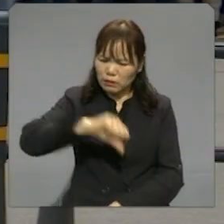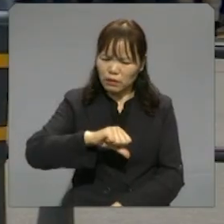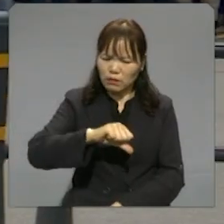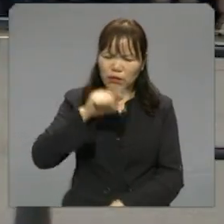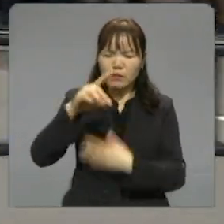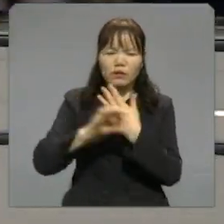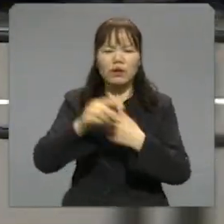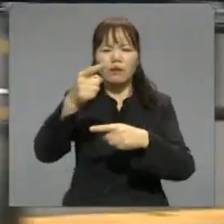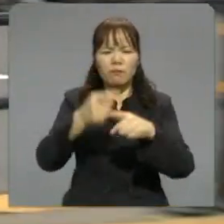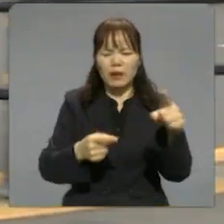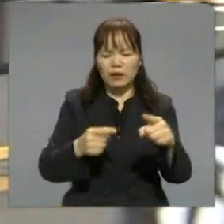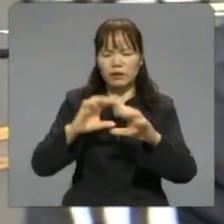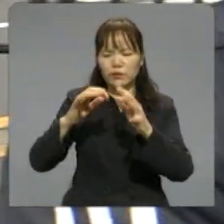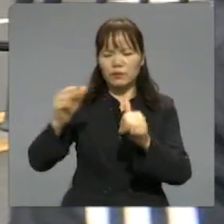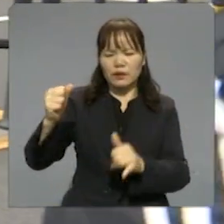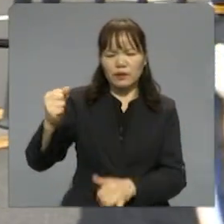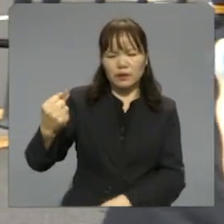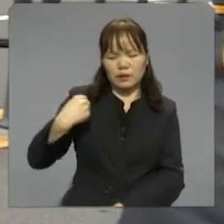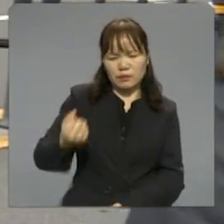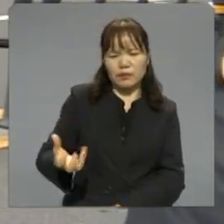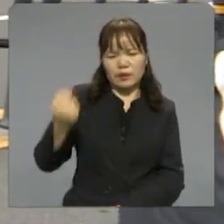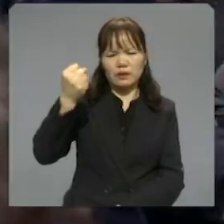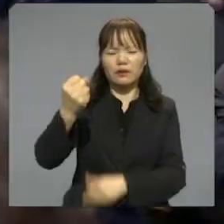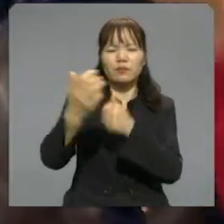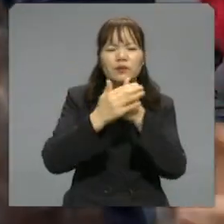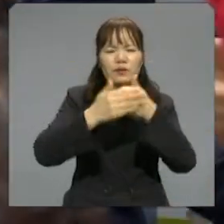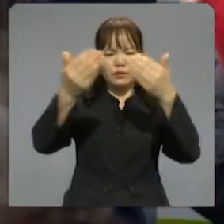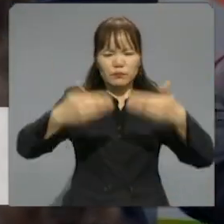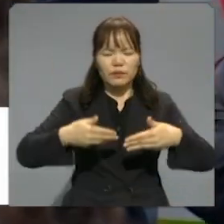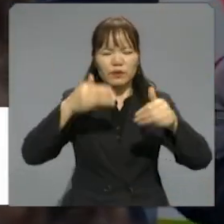국민의힘에 넘어간다며 지지를 호소했습니다.